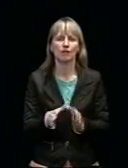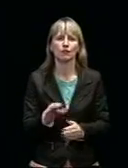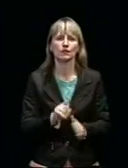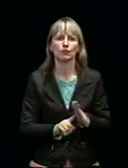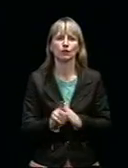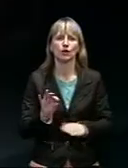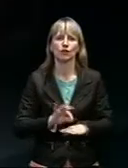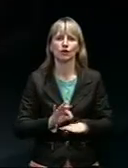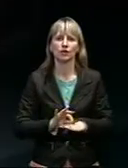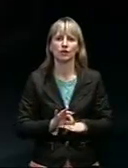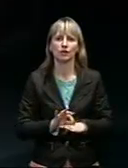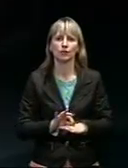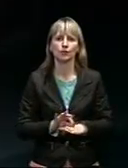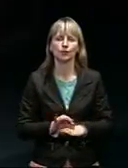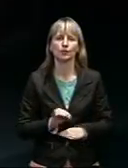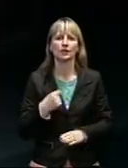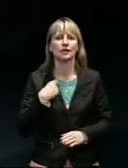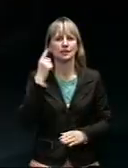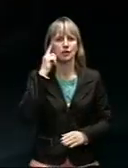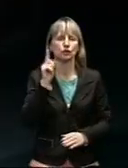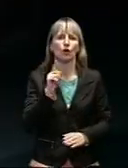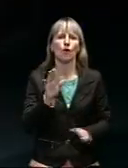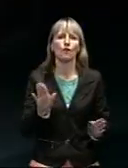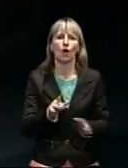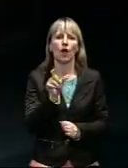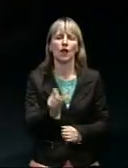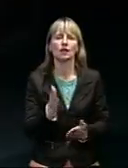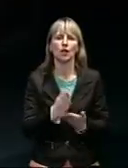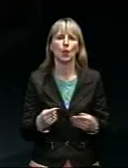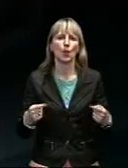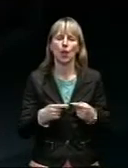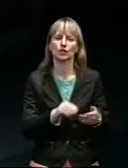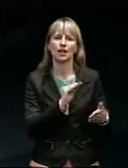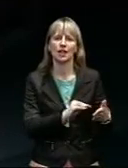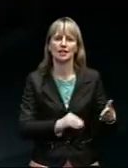починають хворіти. І от я знаю, що у вокалістів точно є рецепти,